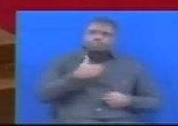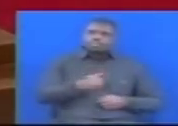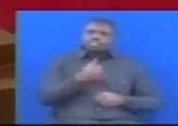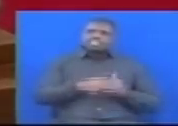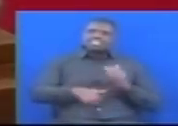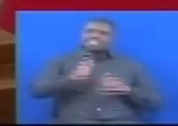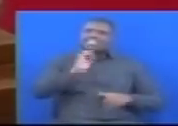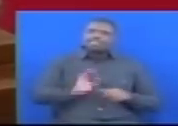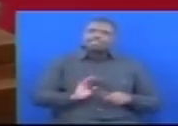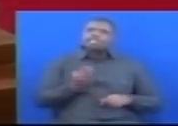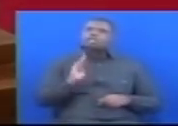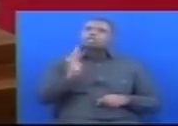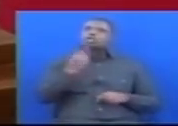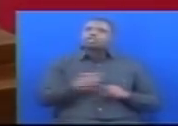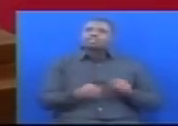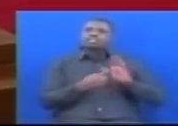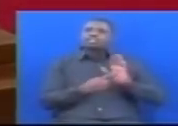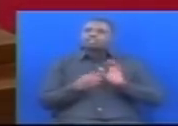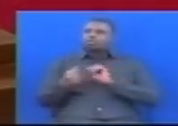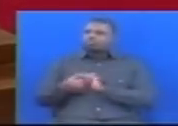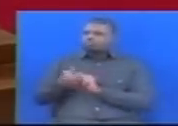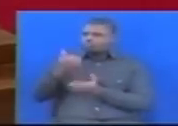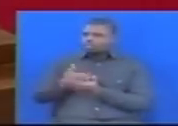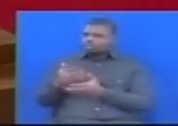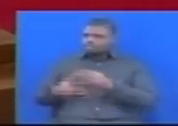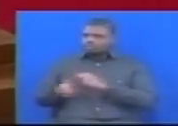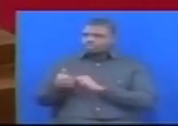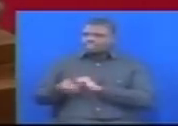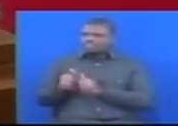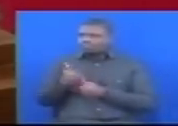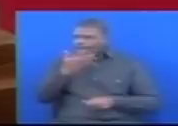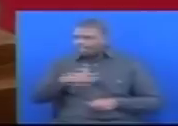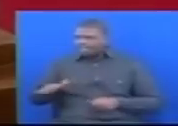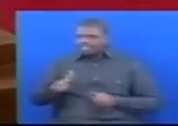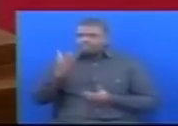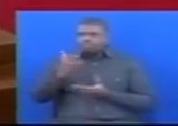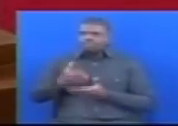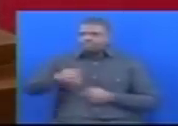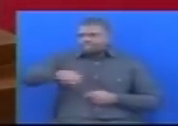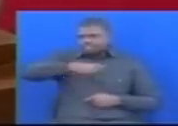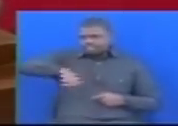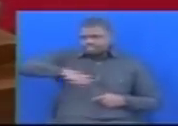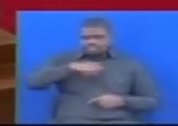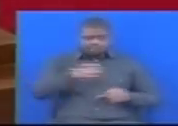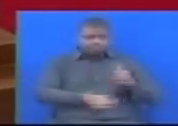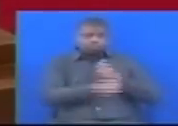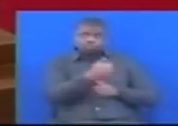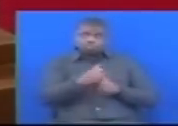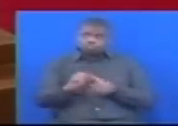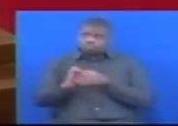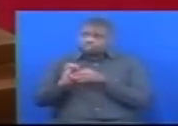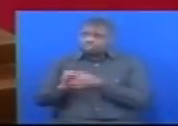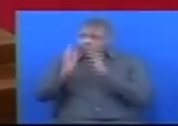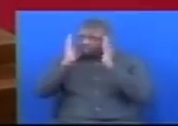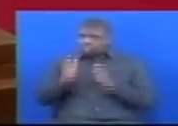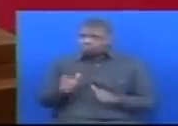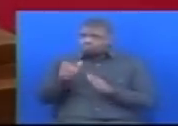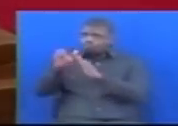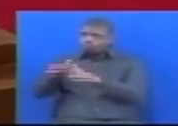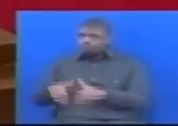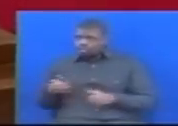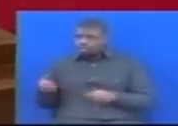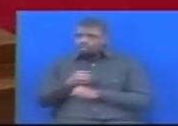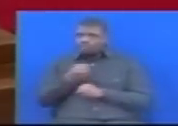zaidi ya bilioni 610 katika kuhakikisha tunatatua tatizo la maji. Nataka nimhakikishie sisi kama viongozi kwa kushirikiana na mheshimiwa mbunge tutafanya